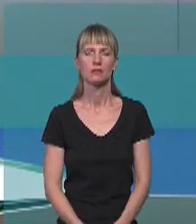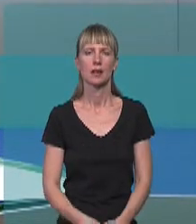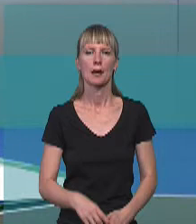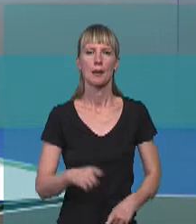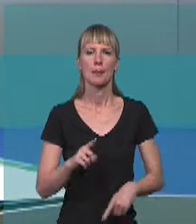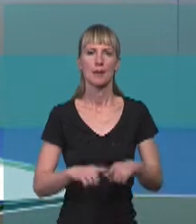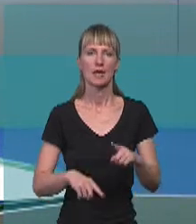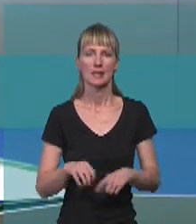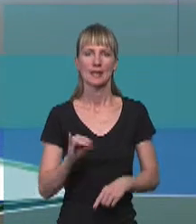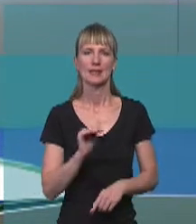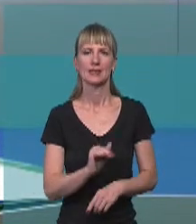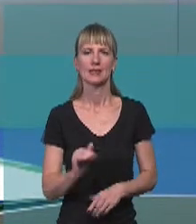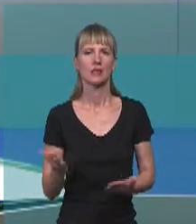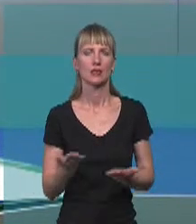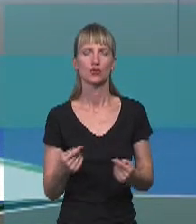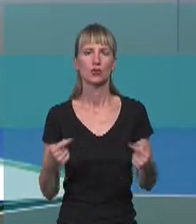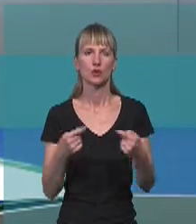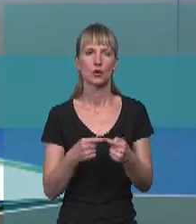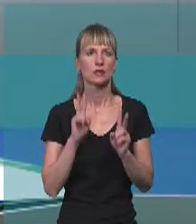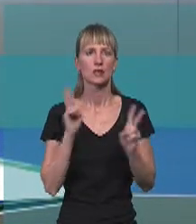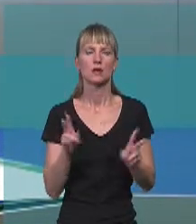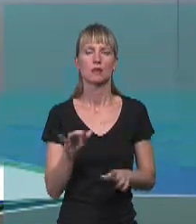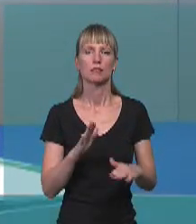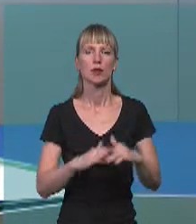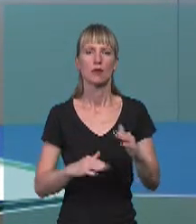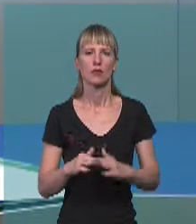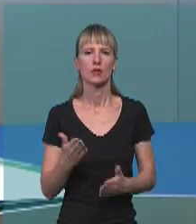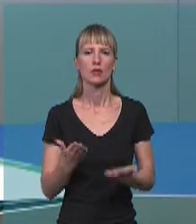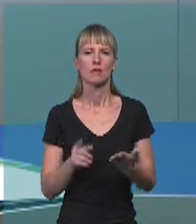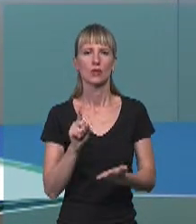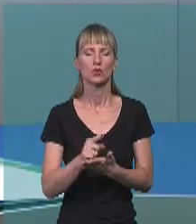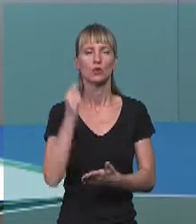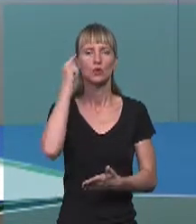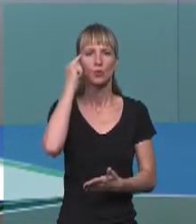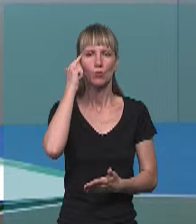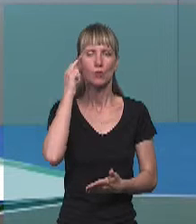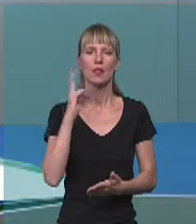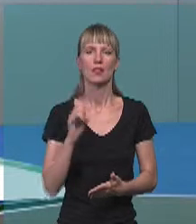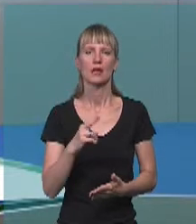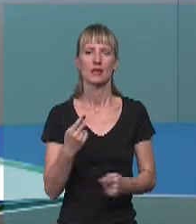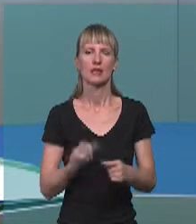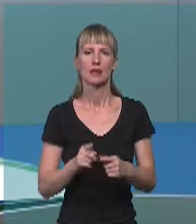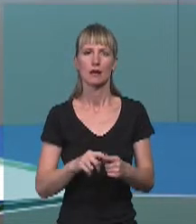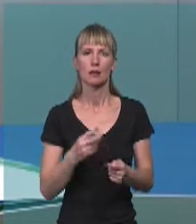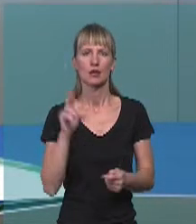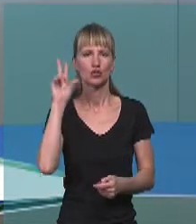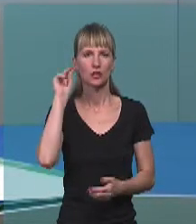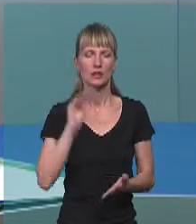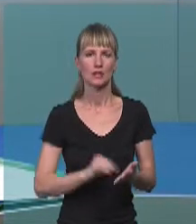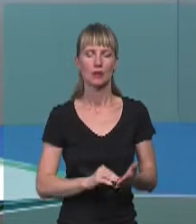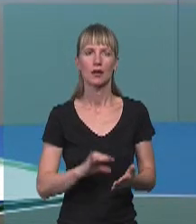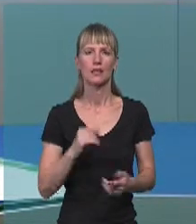батьки і діти, які ще не визначились з професією, мабуть, мають задуматися над цими показниками, над цими цифрами